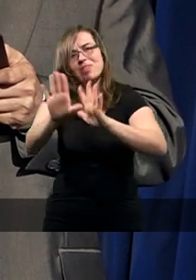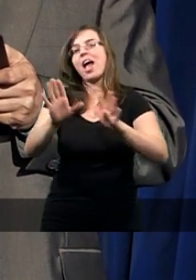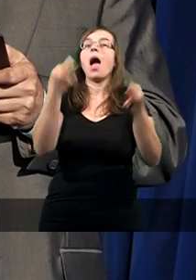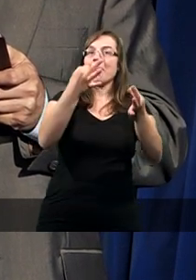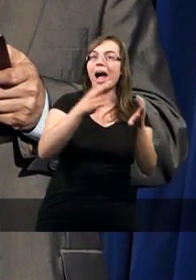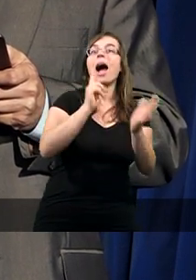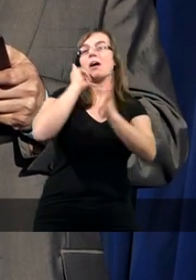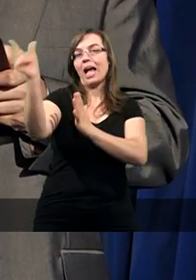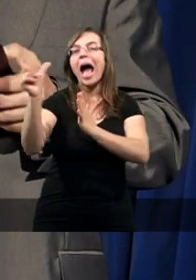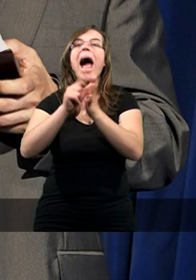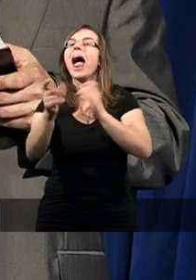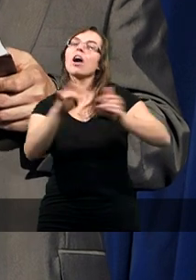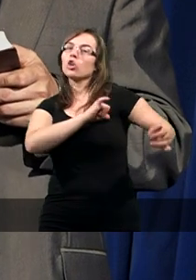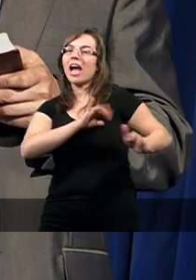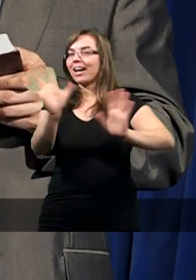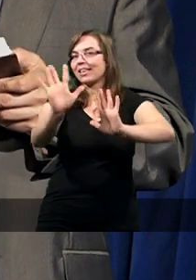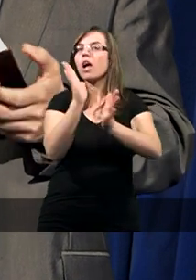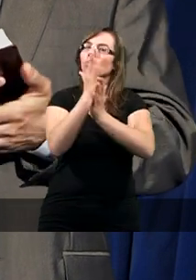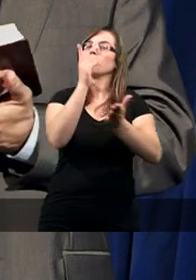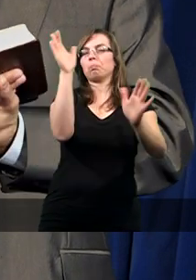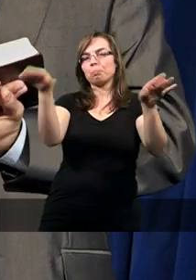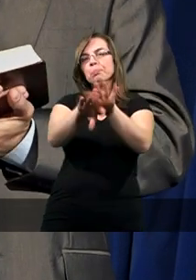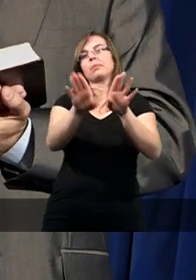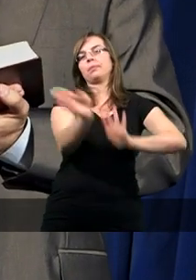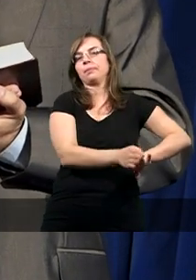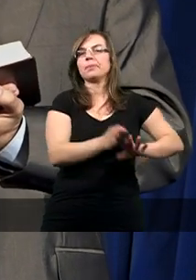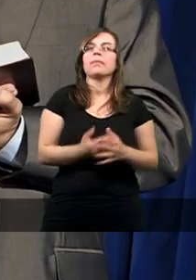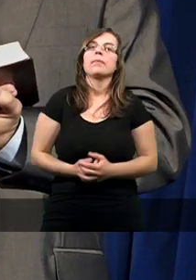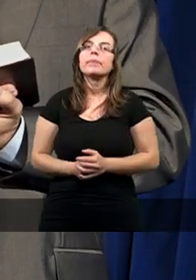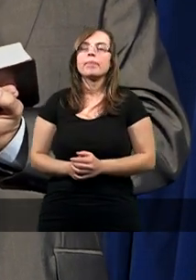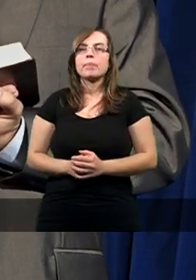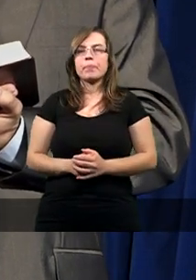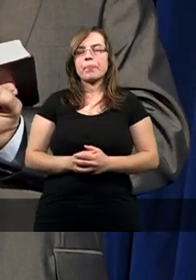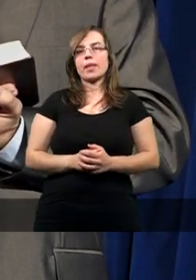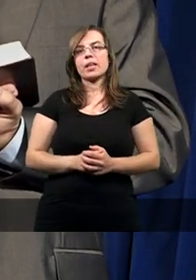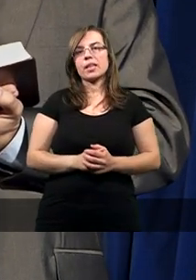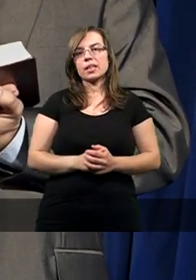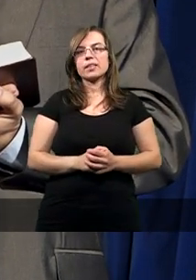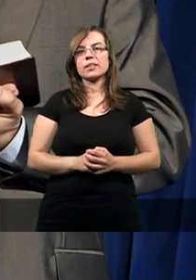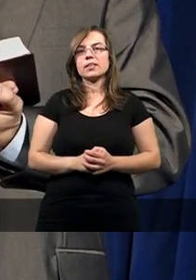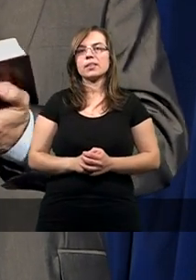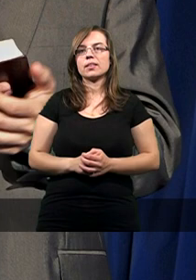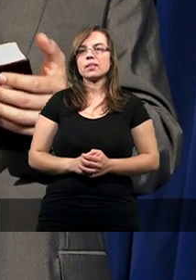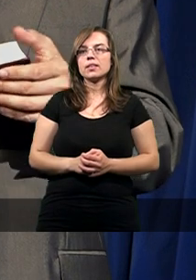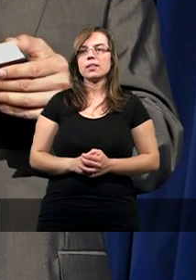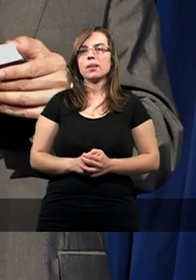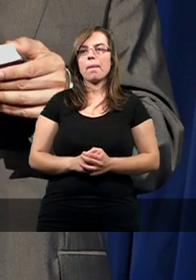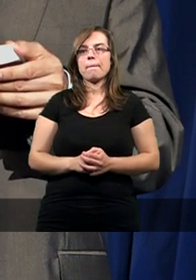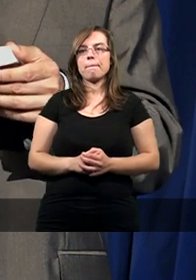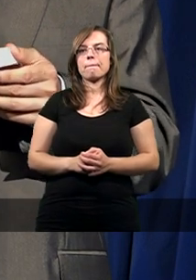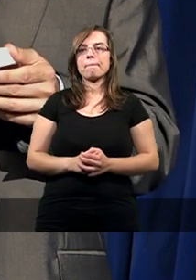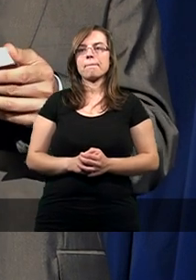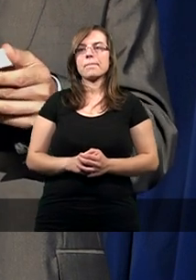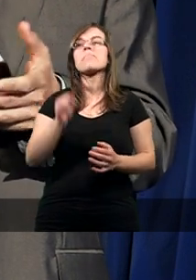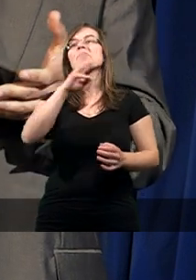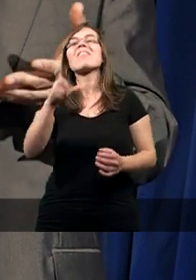i odtąd już nie grzesz. Where do we find Mary Magdalene the first time? We find her at the feet of Jesus, repenting